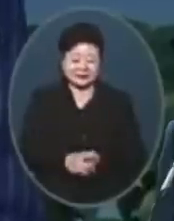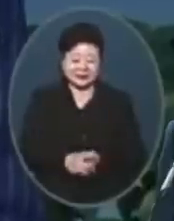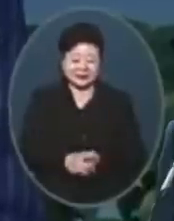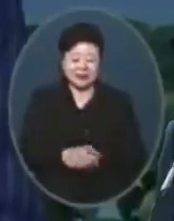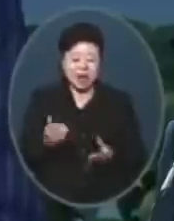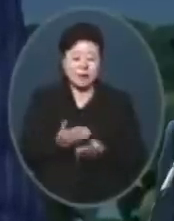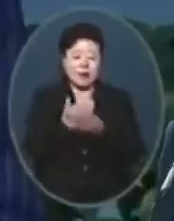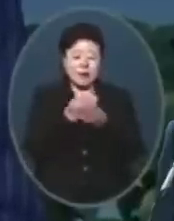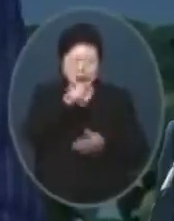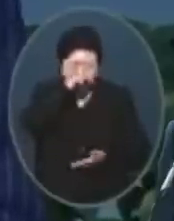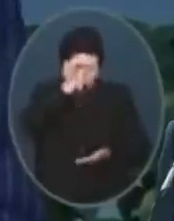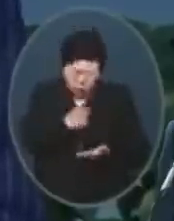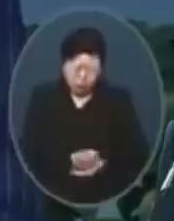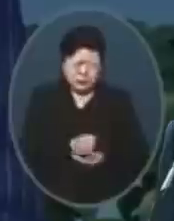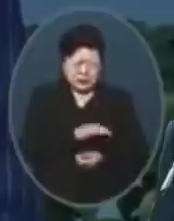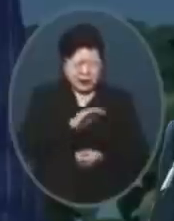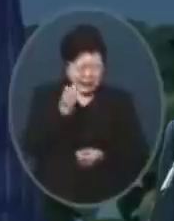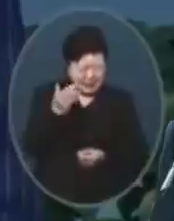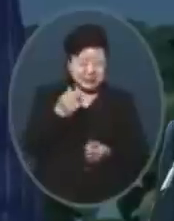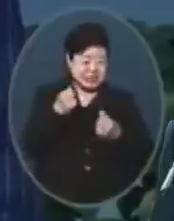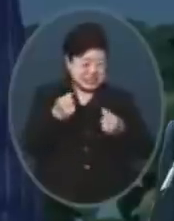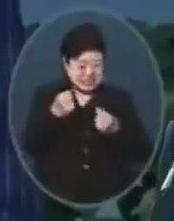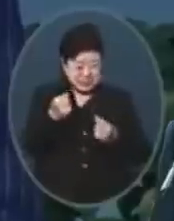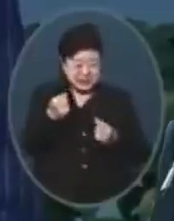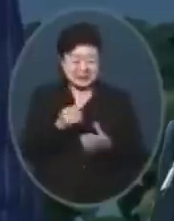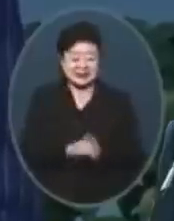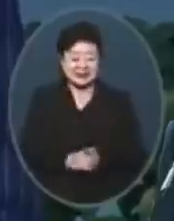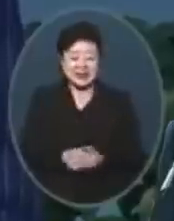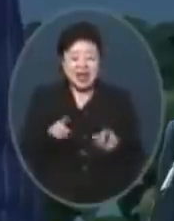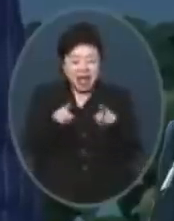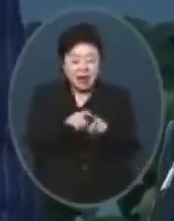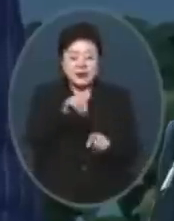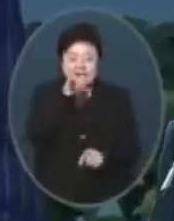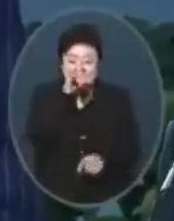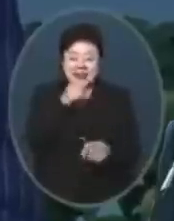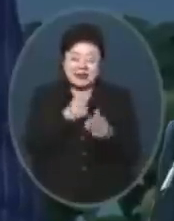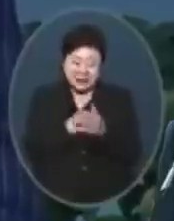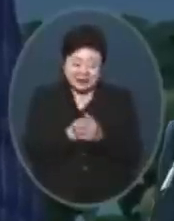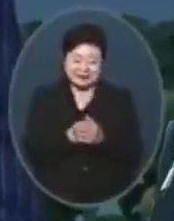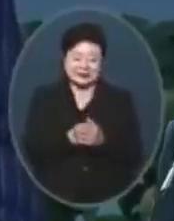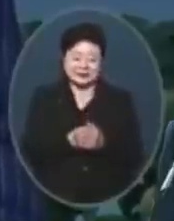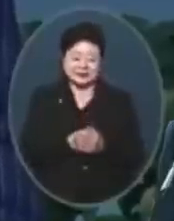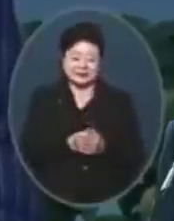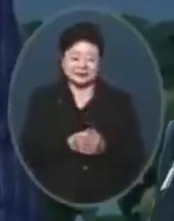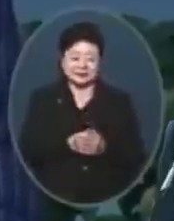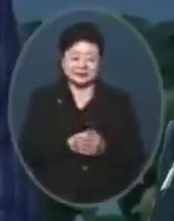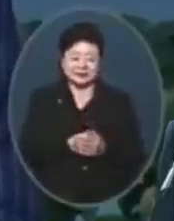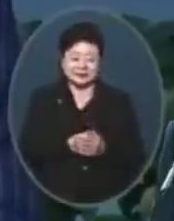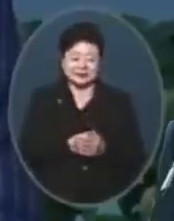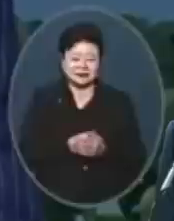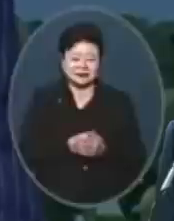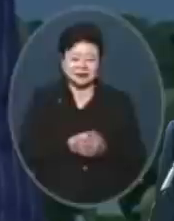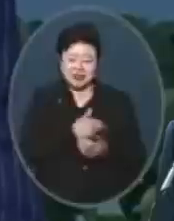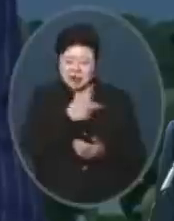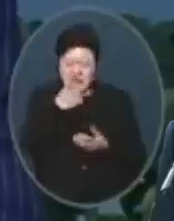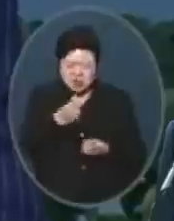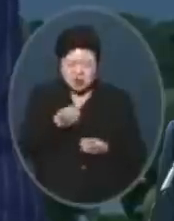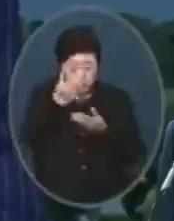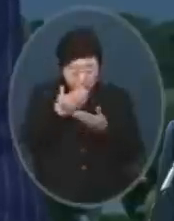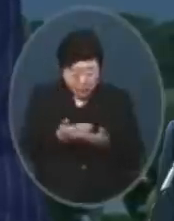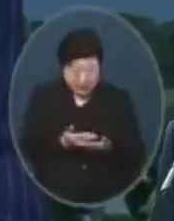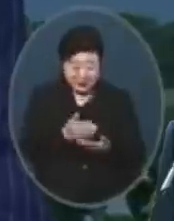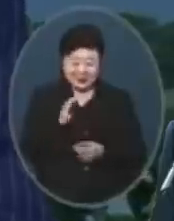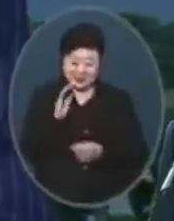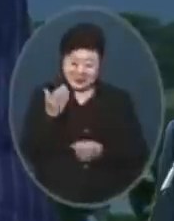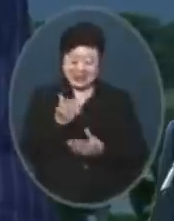번영과 형통의 기운이 같이 있으므로 아주 큰 축복을 받은 것입니다.